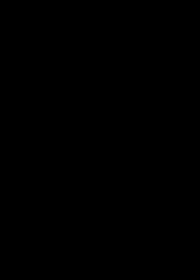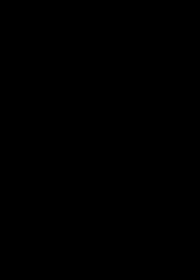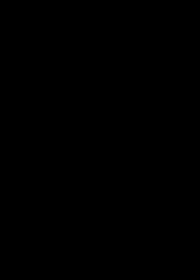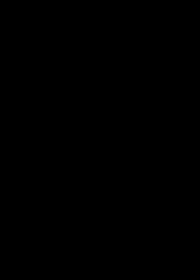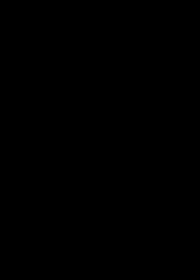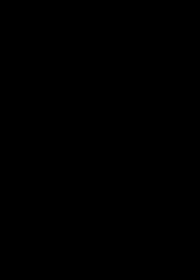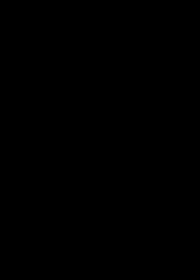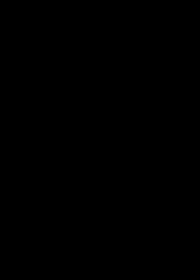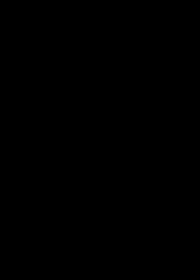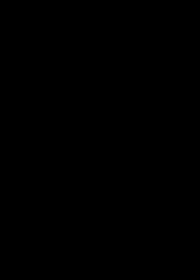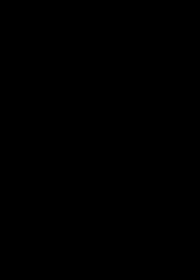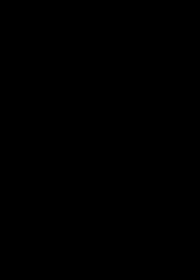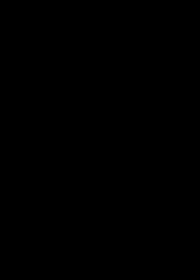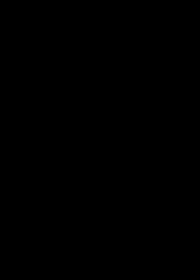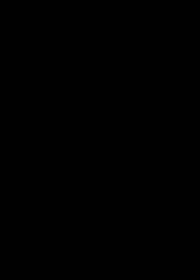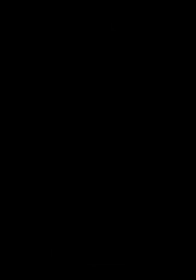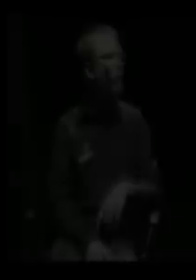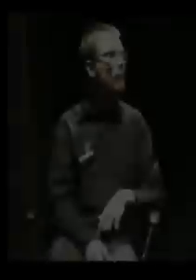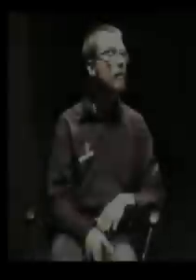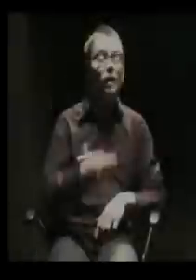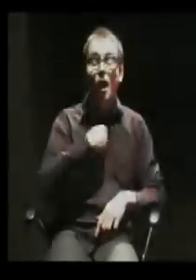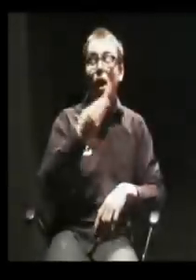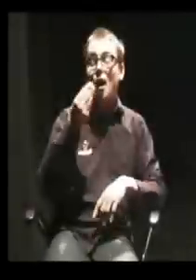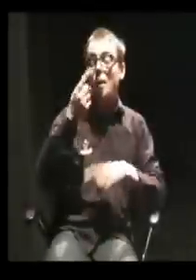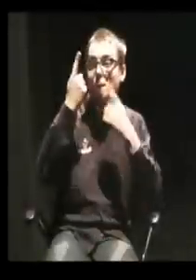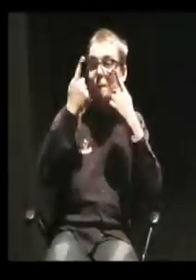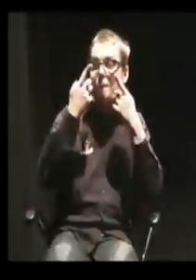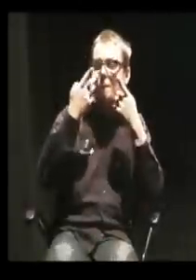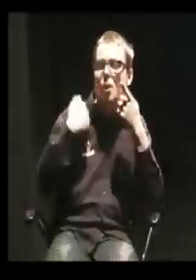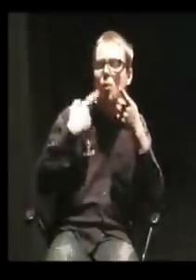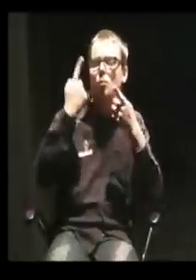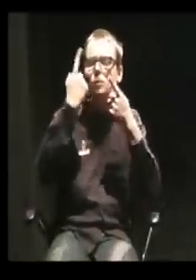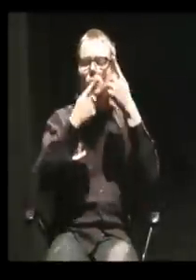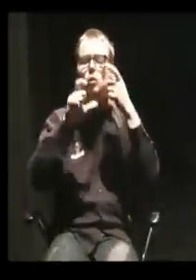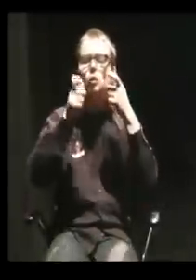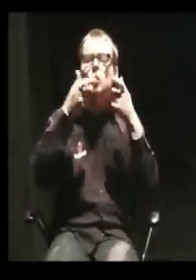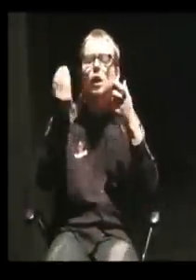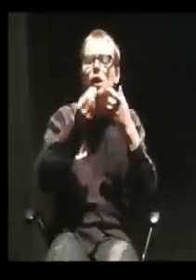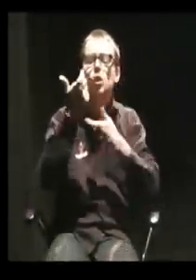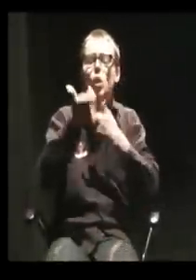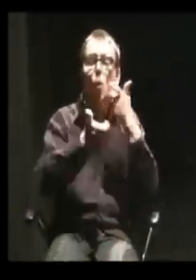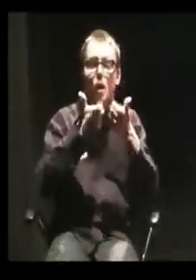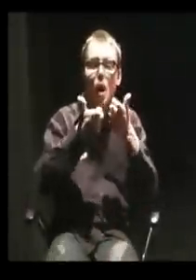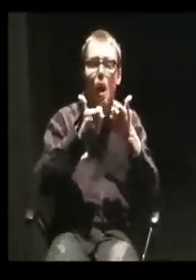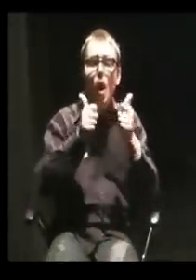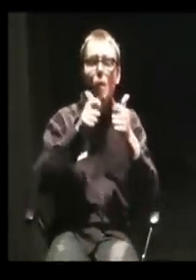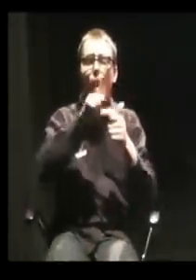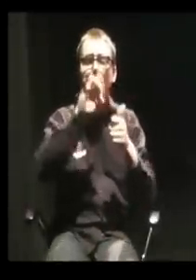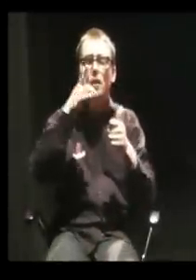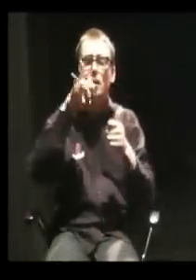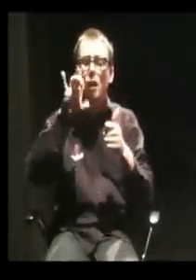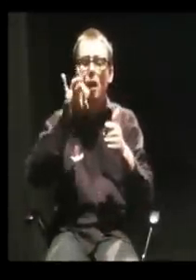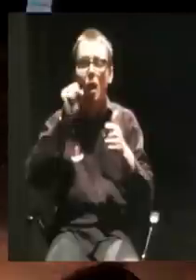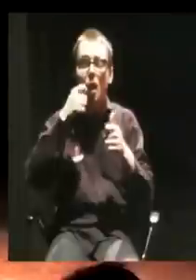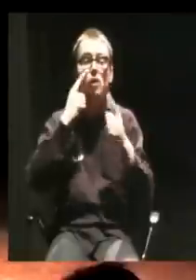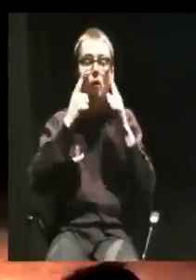Balon balonem, ale ja myślałem, co jeszcze mogę mieć, co wzbudzi jej zainteresowanie. I pewnego dnia, idąc w Warszawie, zobaczyłem